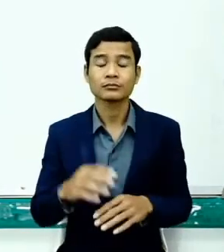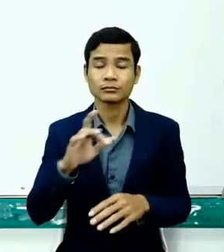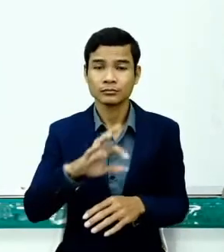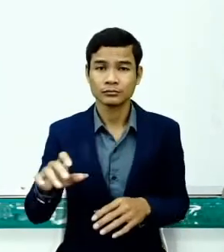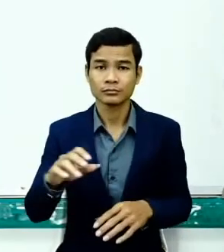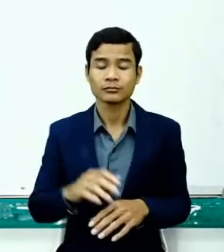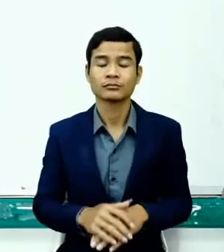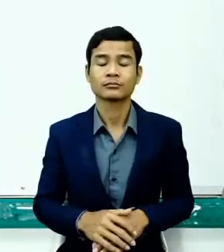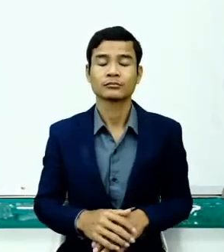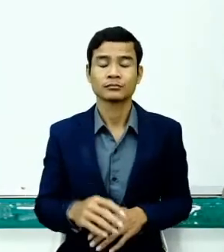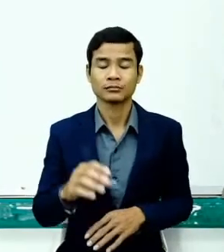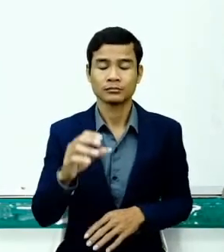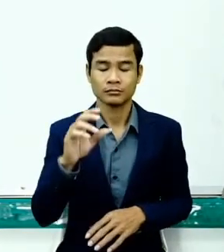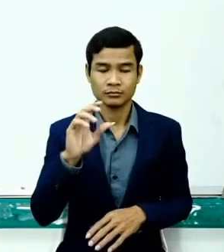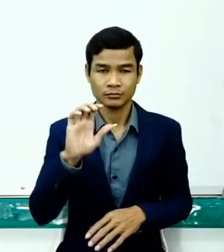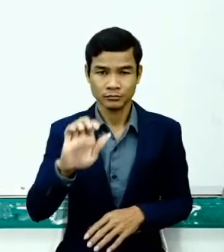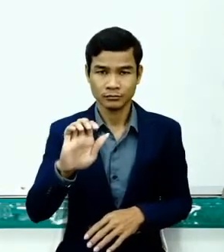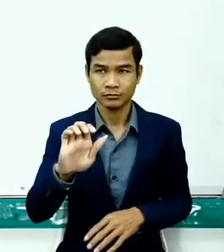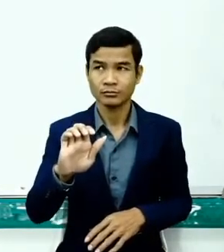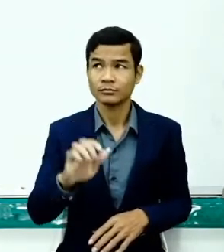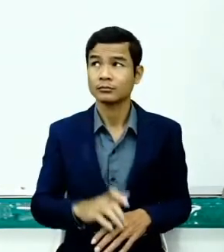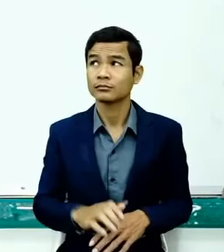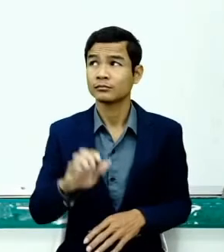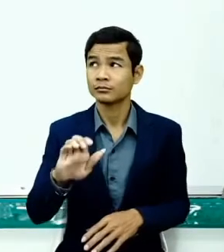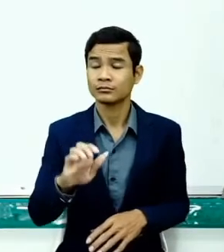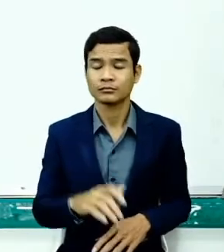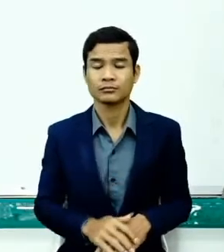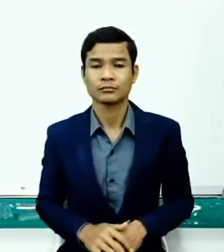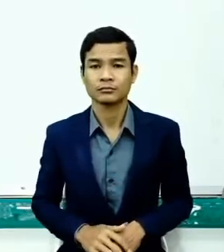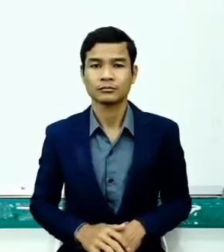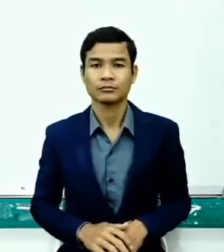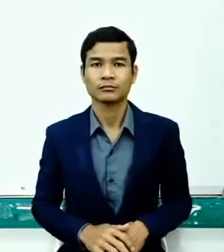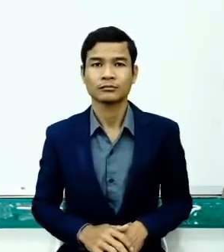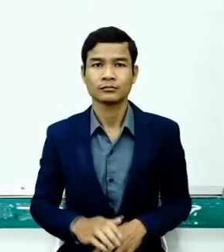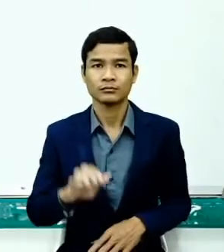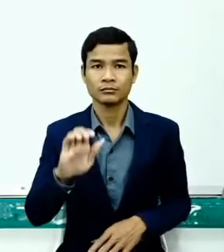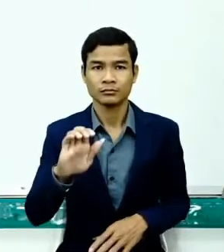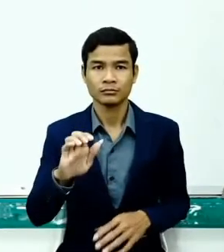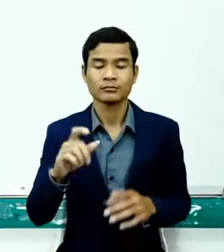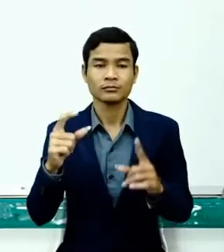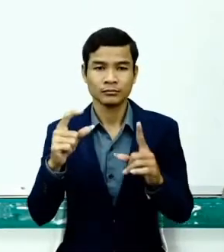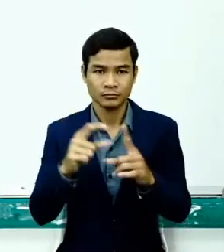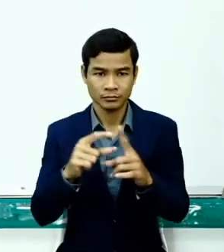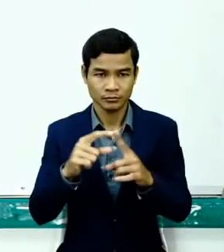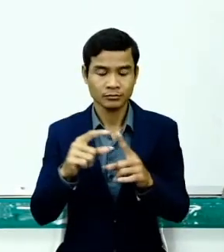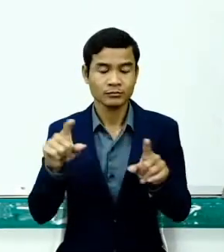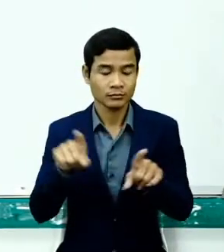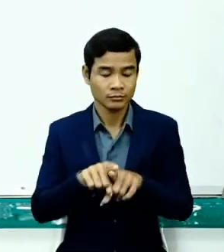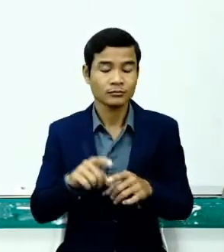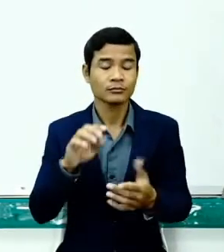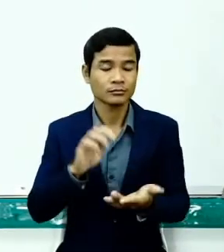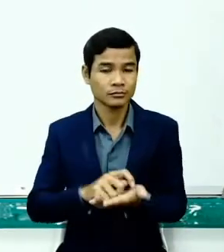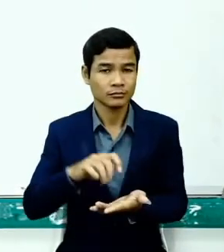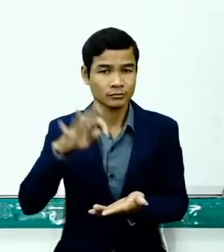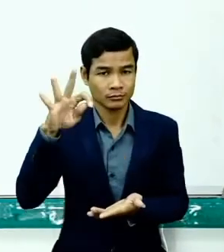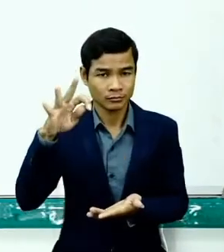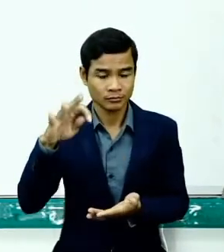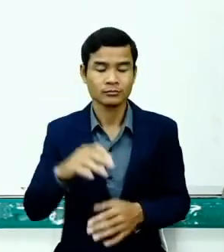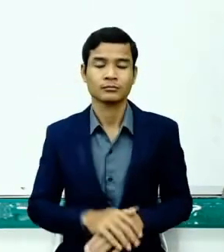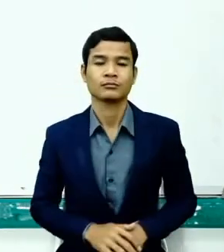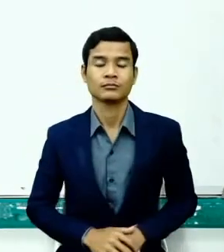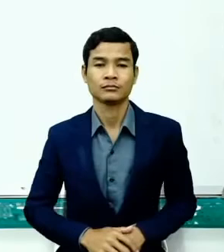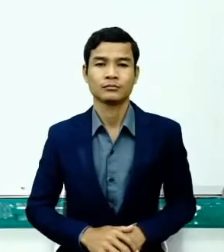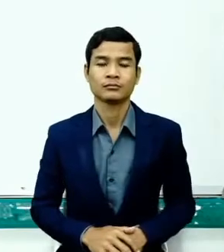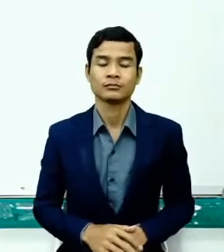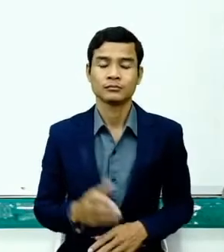សអសចចាអសចគឺដូចជាចដូចជាចាបចាំម្ដងទៀតណាចដូចជាចា